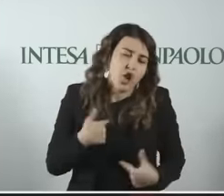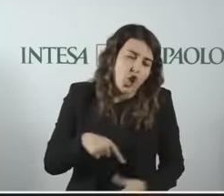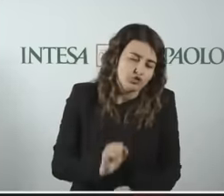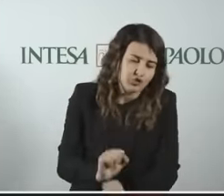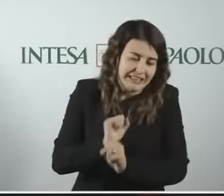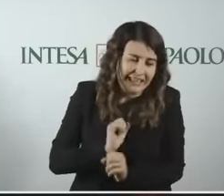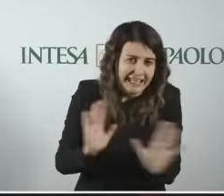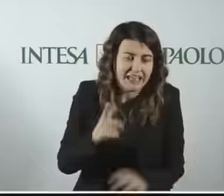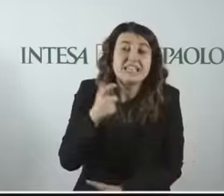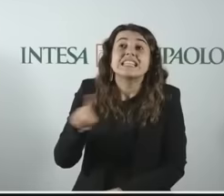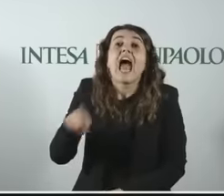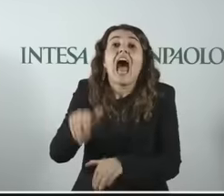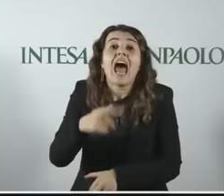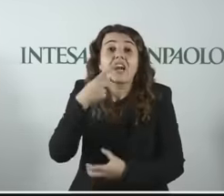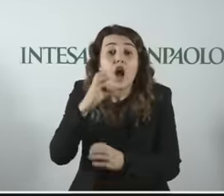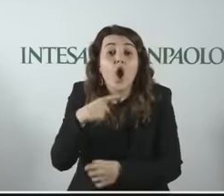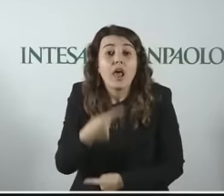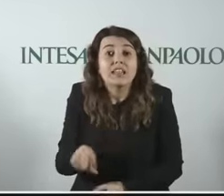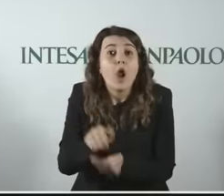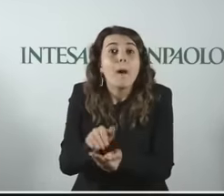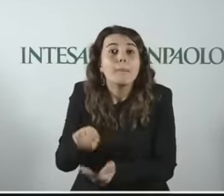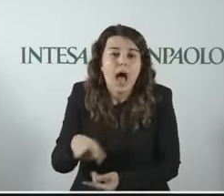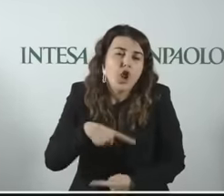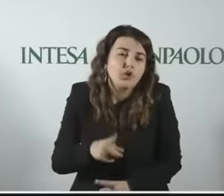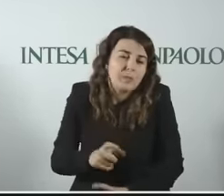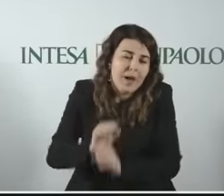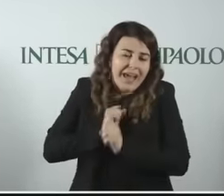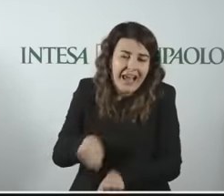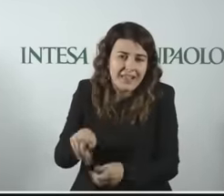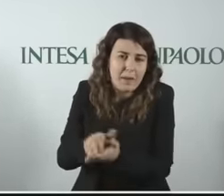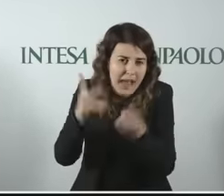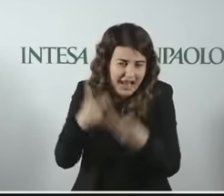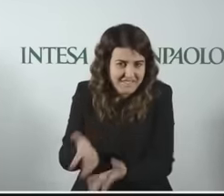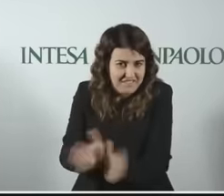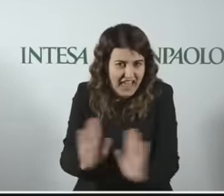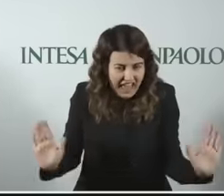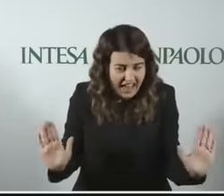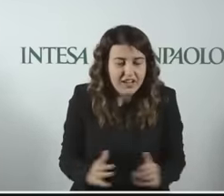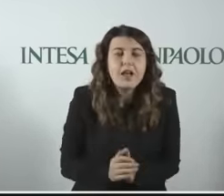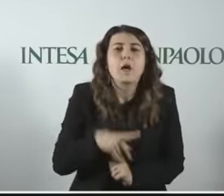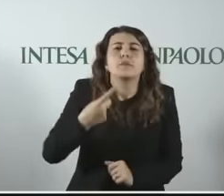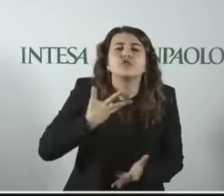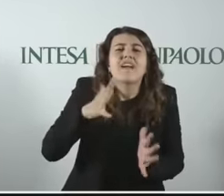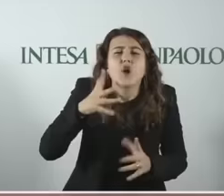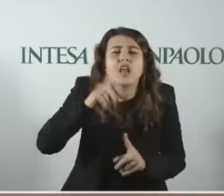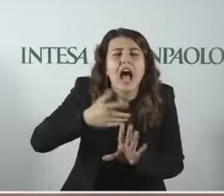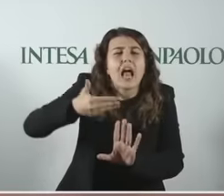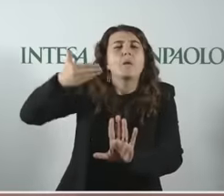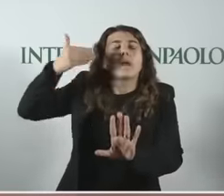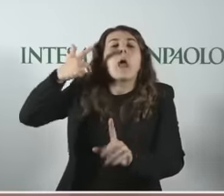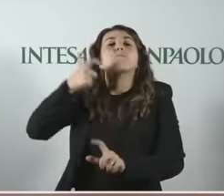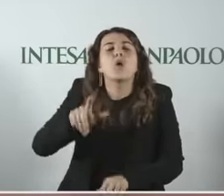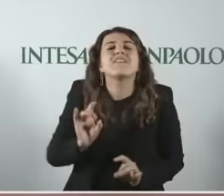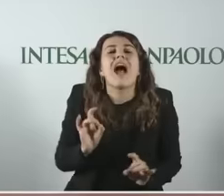eh quella roba lì se lo dicono loro è davvero pane poi Poi per carità ci sarebbero anche datazioni ancora più indietro perché in